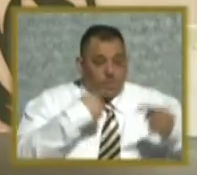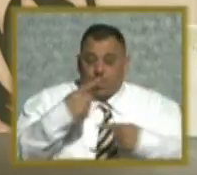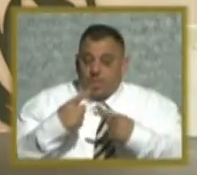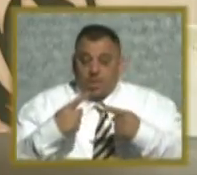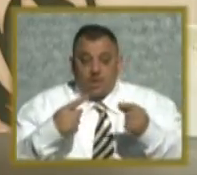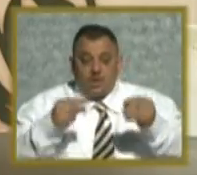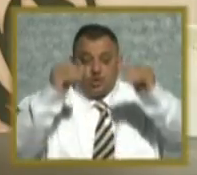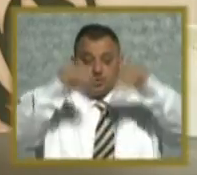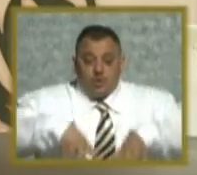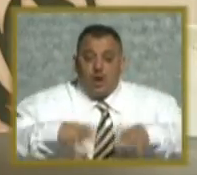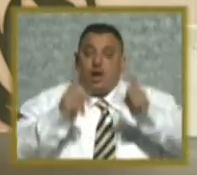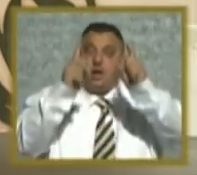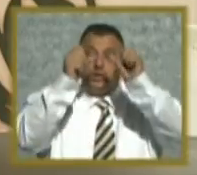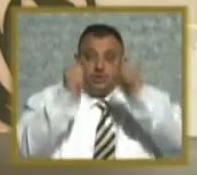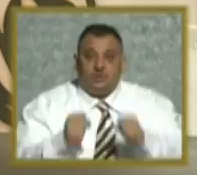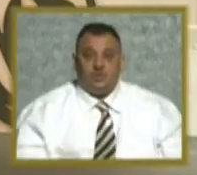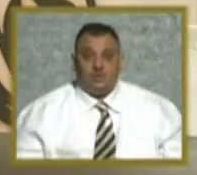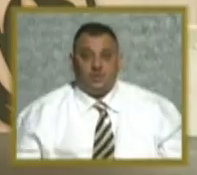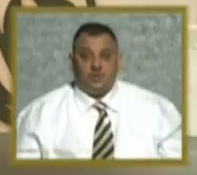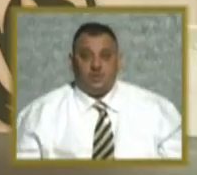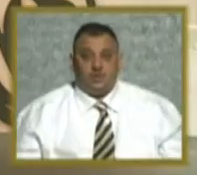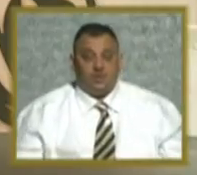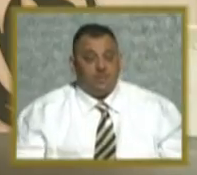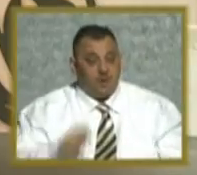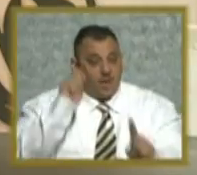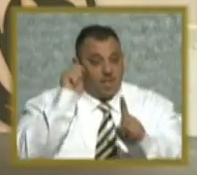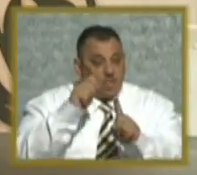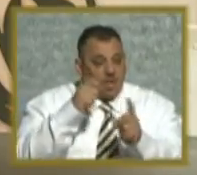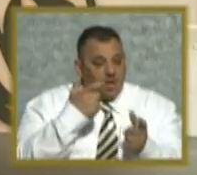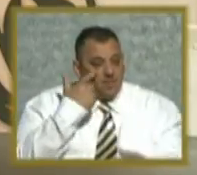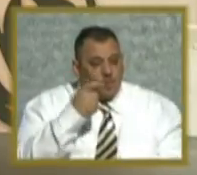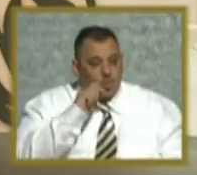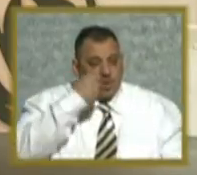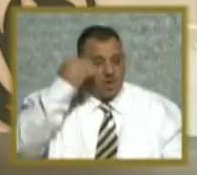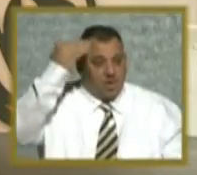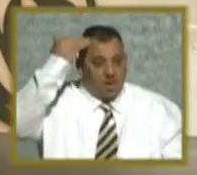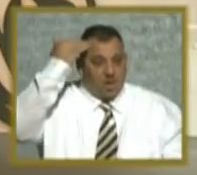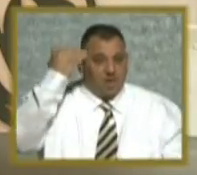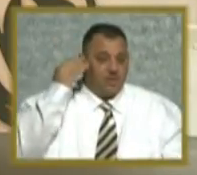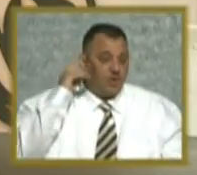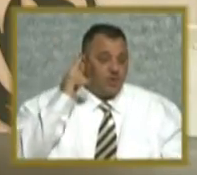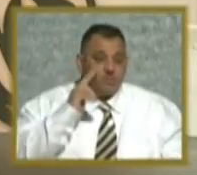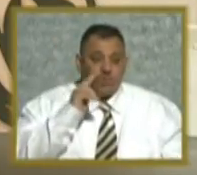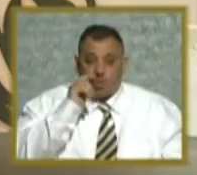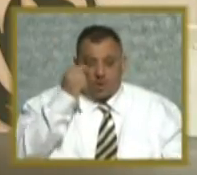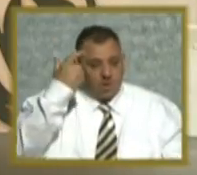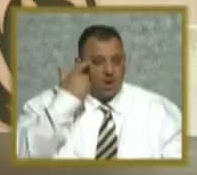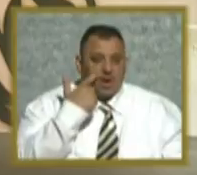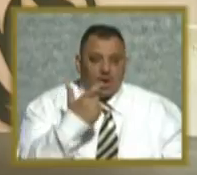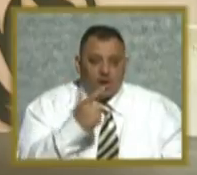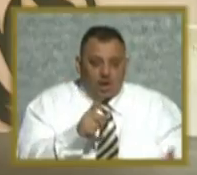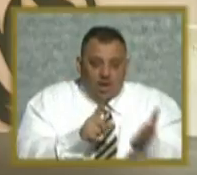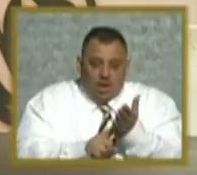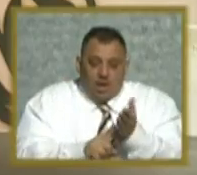لا يفعله الساحر. ولذلك أنا أذكر إخواني وأخواتي بأن يتقوا الله جل وعلا، وأن يتعاملوا مع